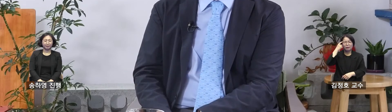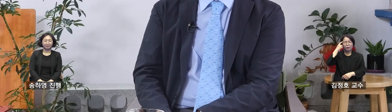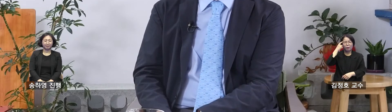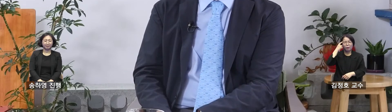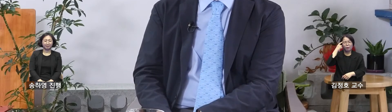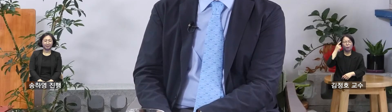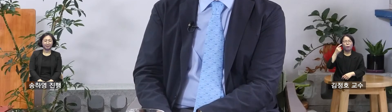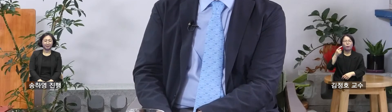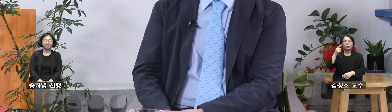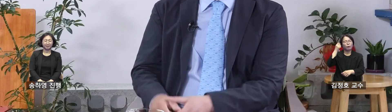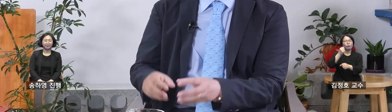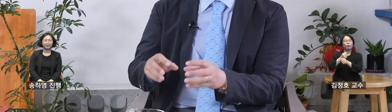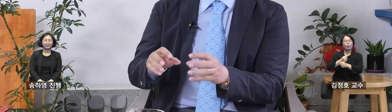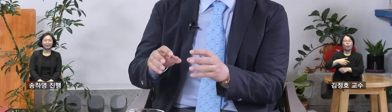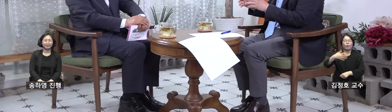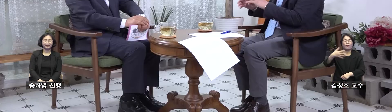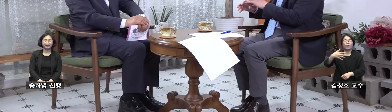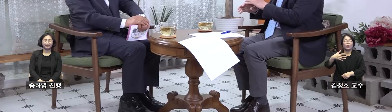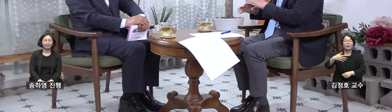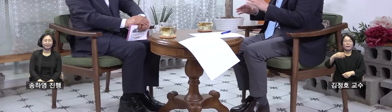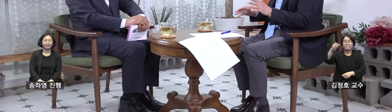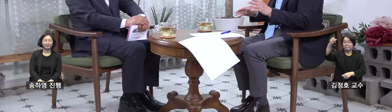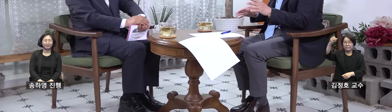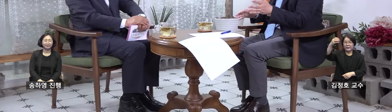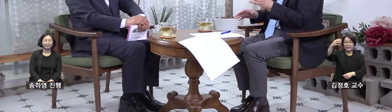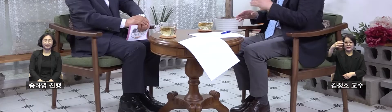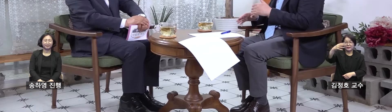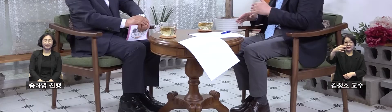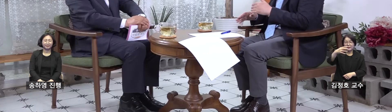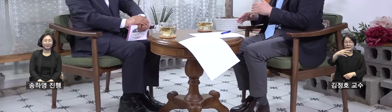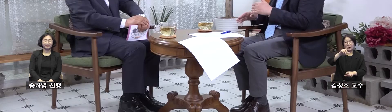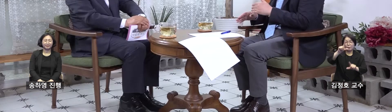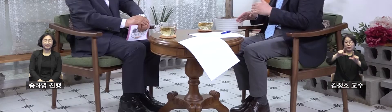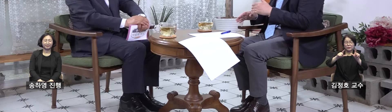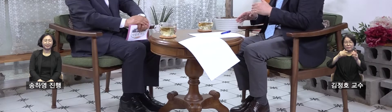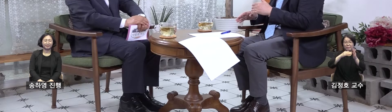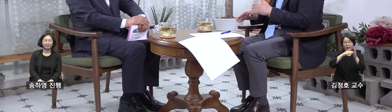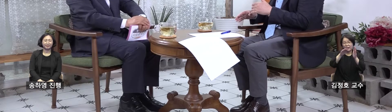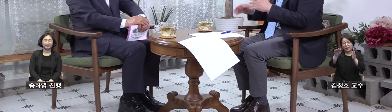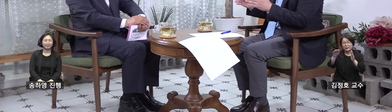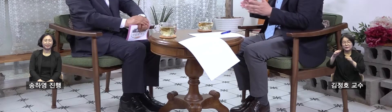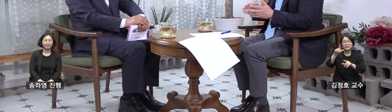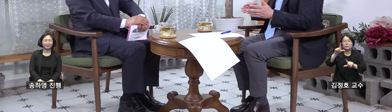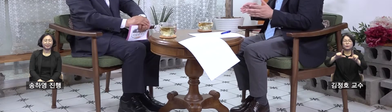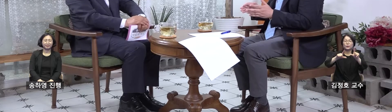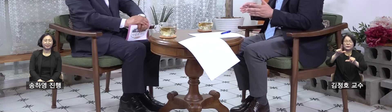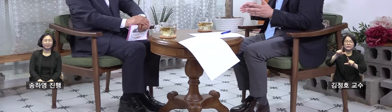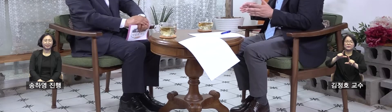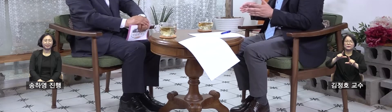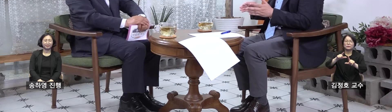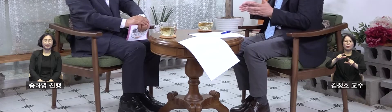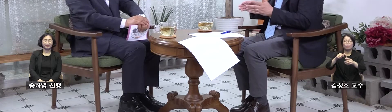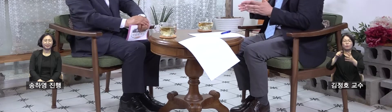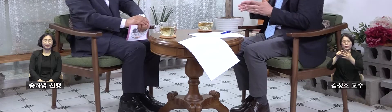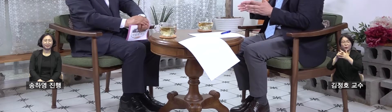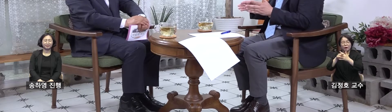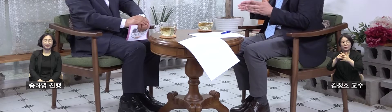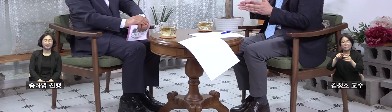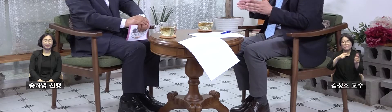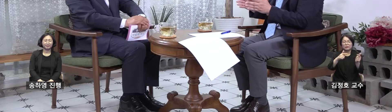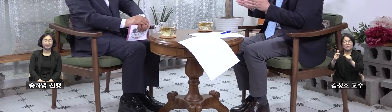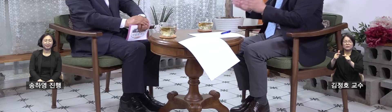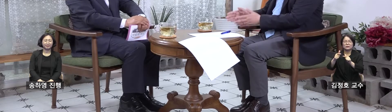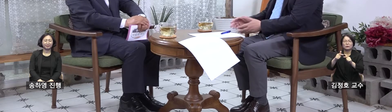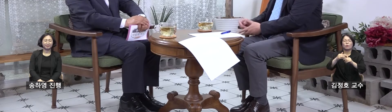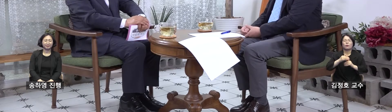대단한 연구를 한 것 같은데 빛이 이렇게 공간을 흘러가고 반사하고 이러지 않습니까? 물체를 투과하고 이런